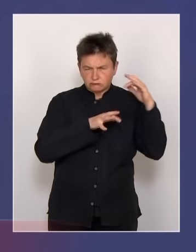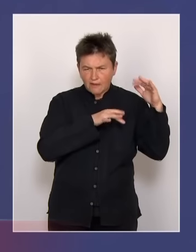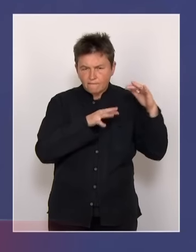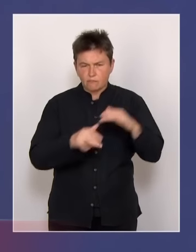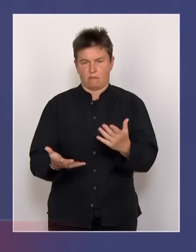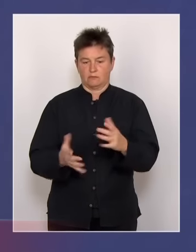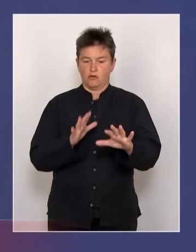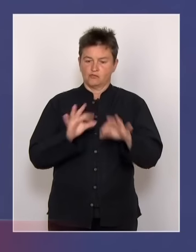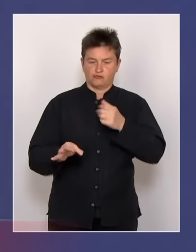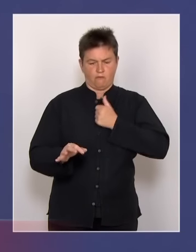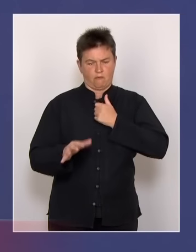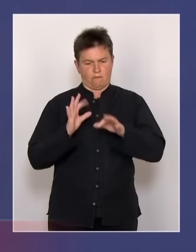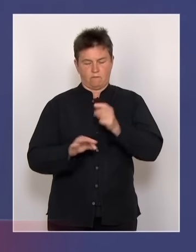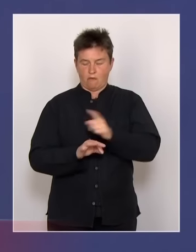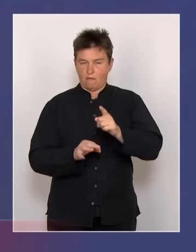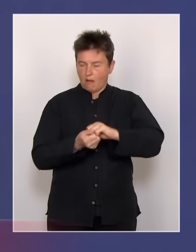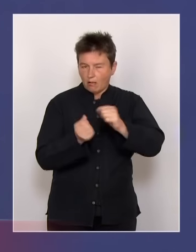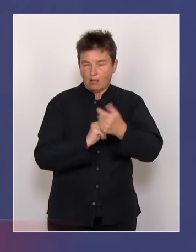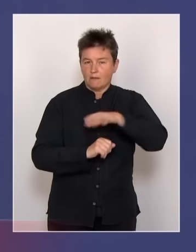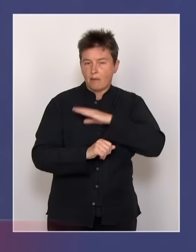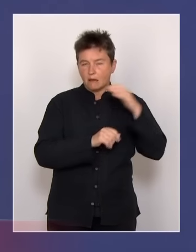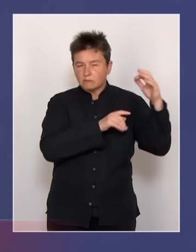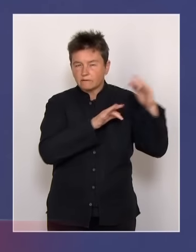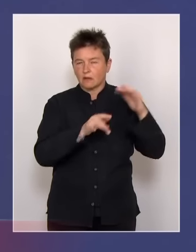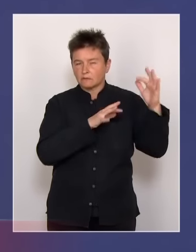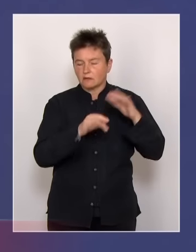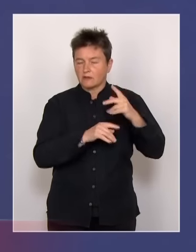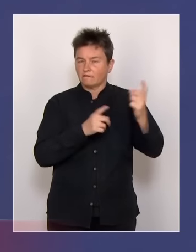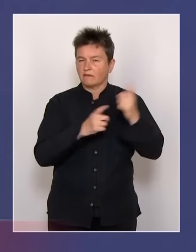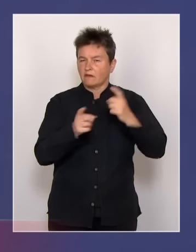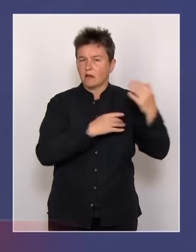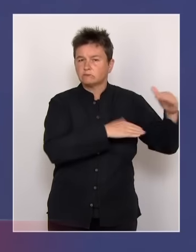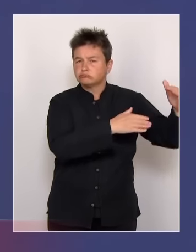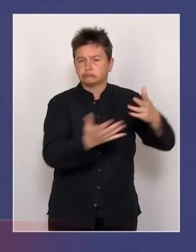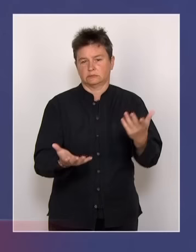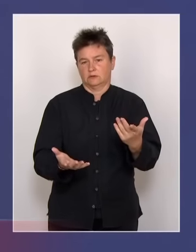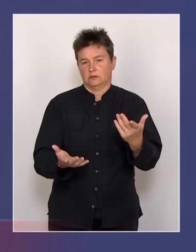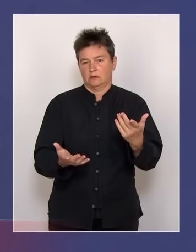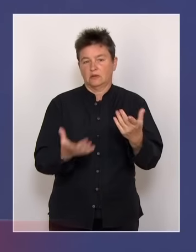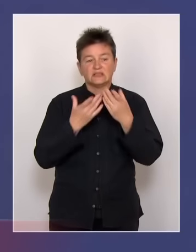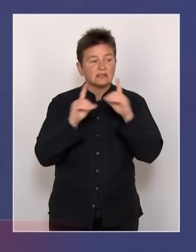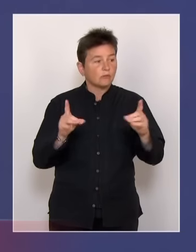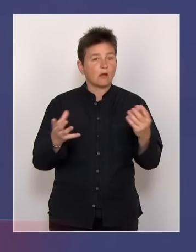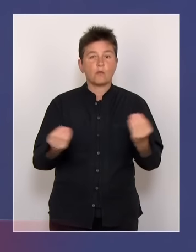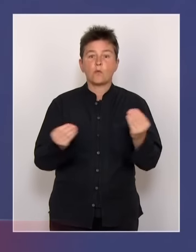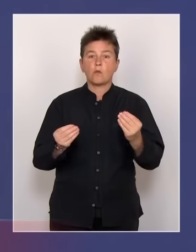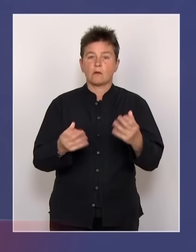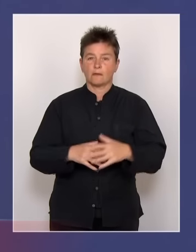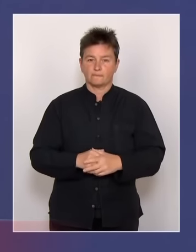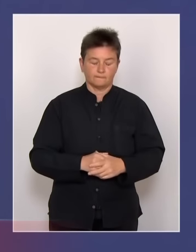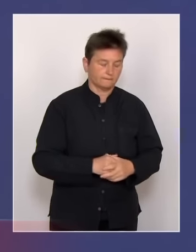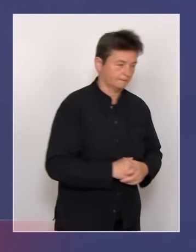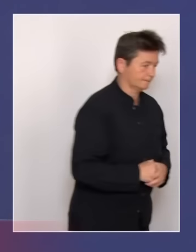les choix sont transformés par les orientations faites par les uns ou les autres quelle démocratie a-t-on